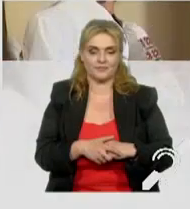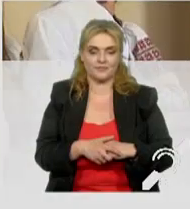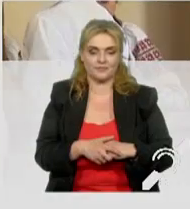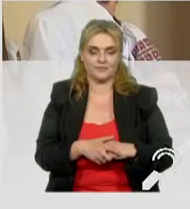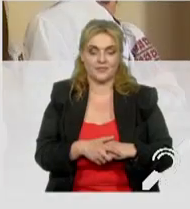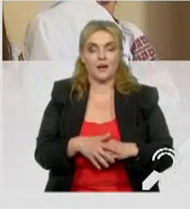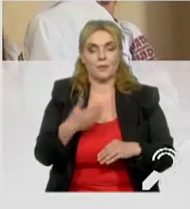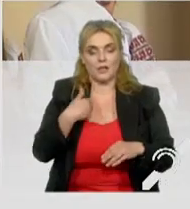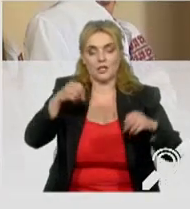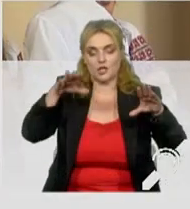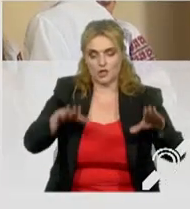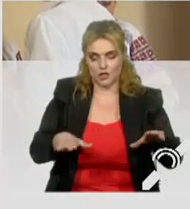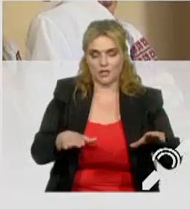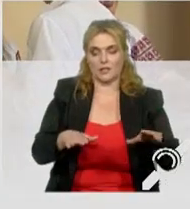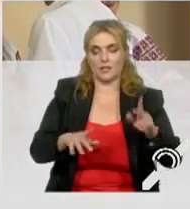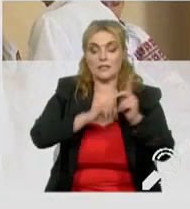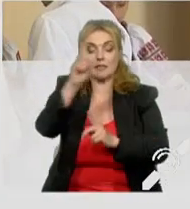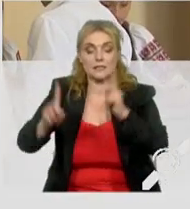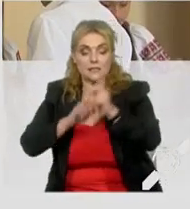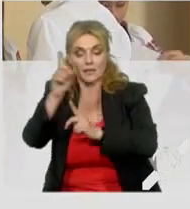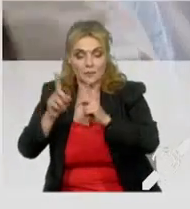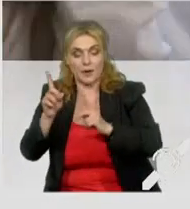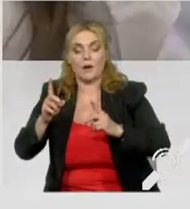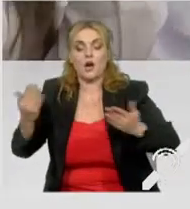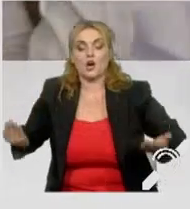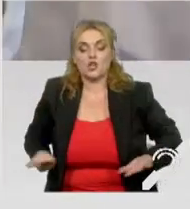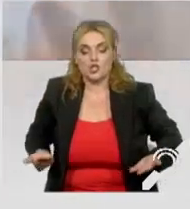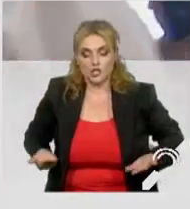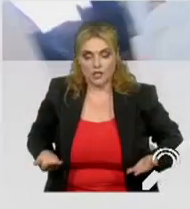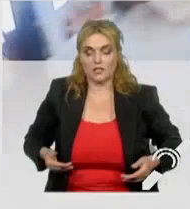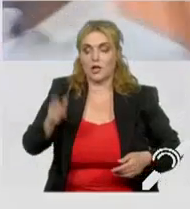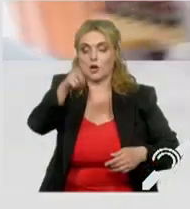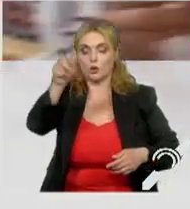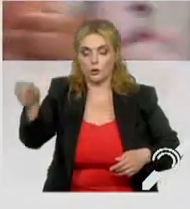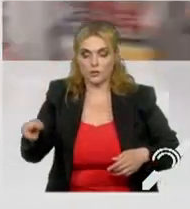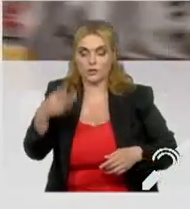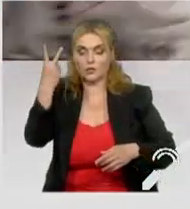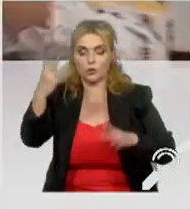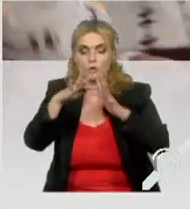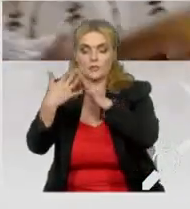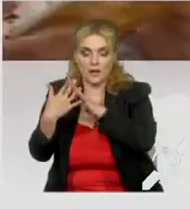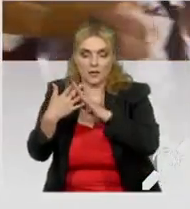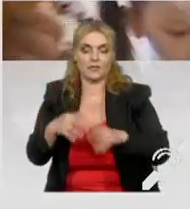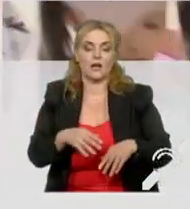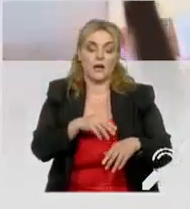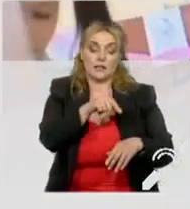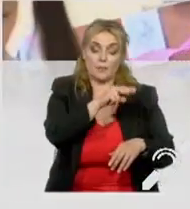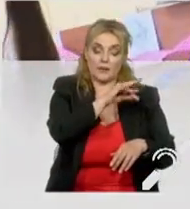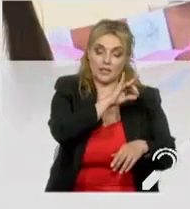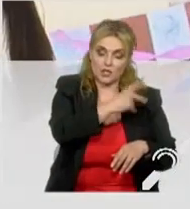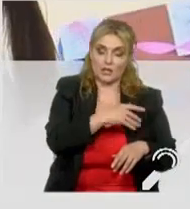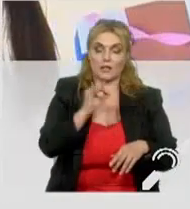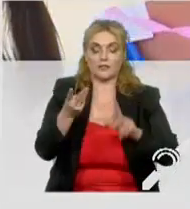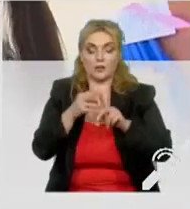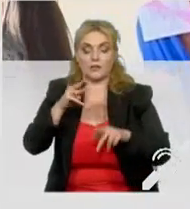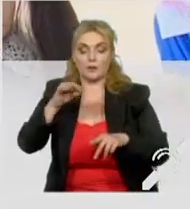ne-am propus, să schimbăm viața, destinul copiilor din două localități, din satul Peticeni și din Temeleuți. Acești copii